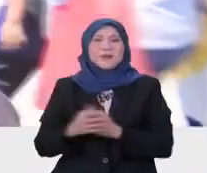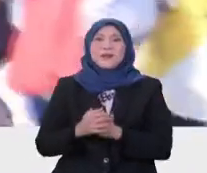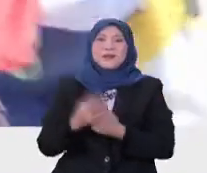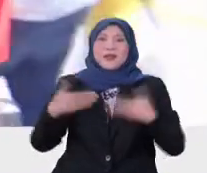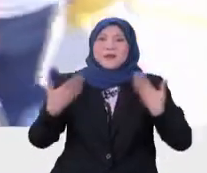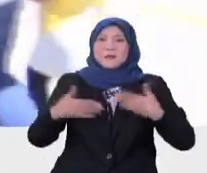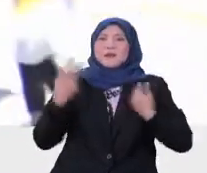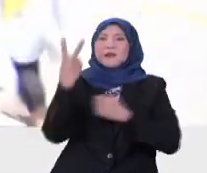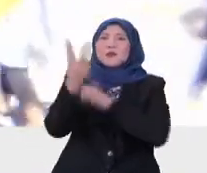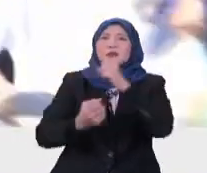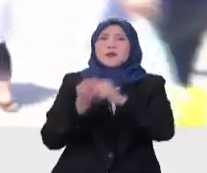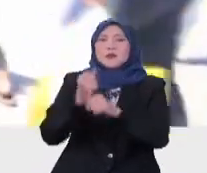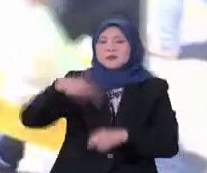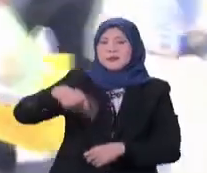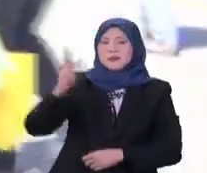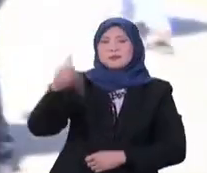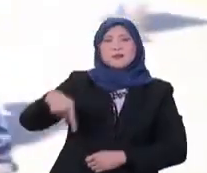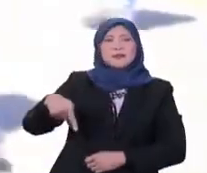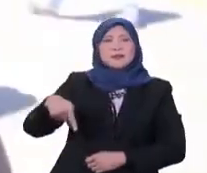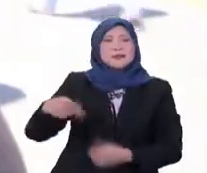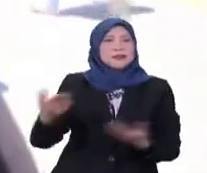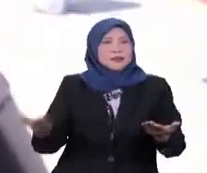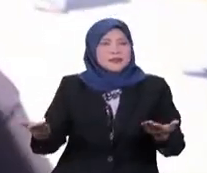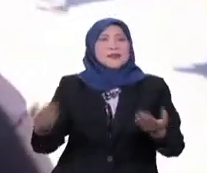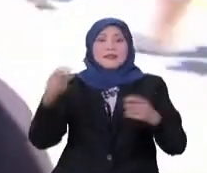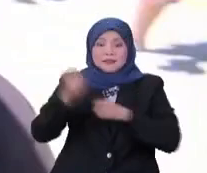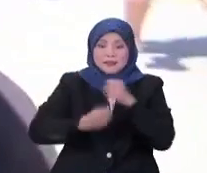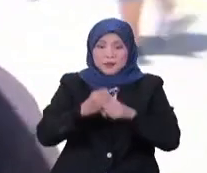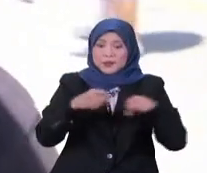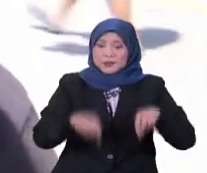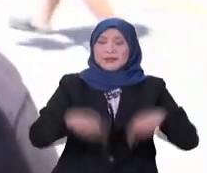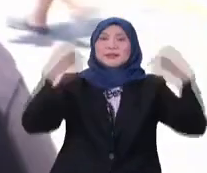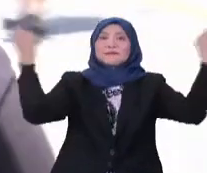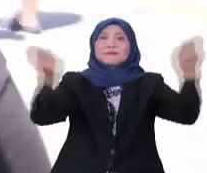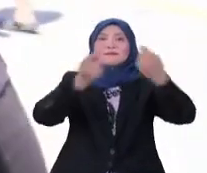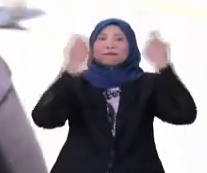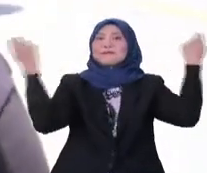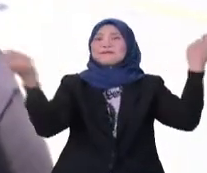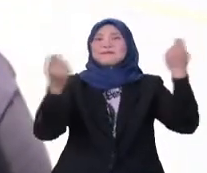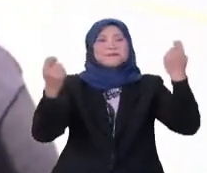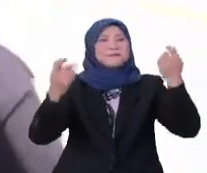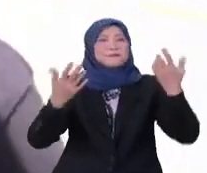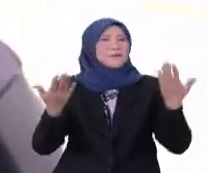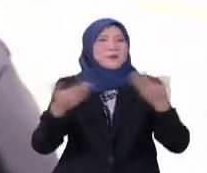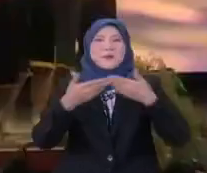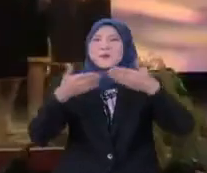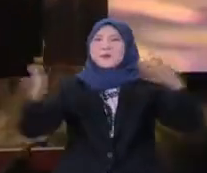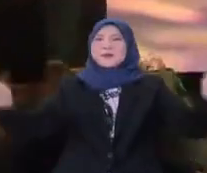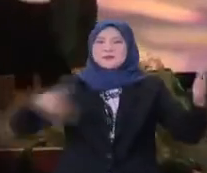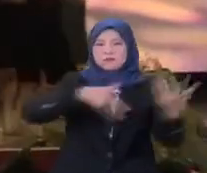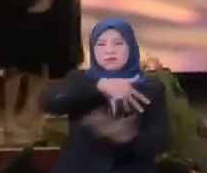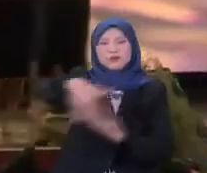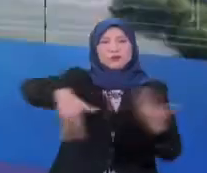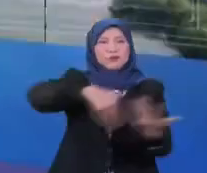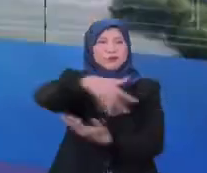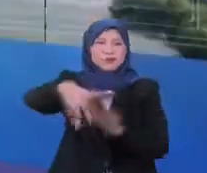2 tahun kita PKP kan. Tahun ini kita boleh merayakan dengan begitu terbukalah.